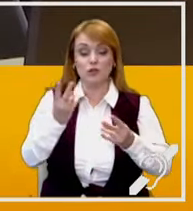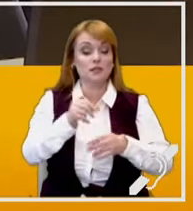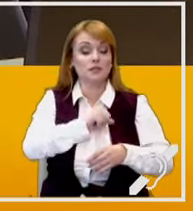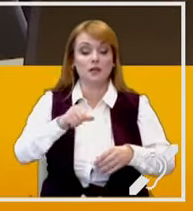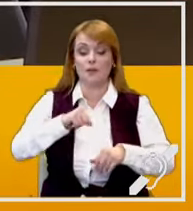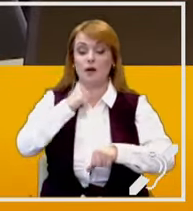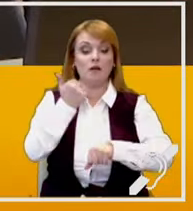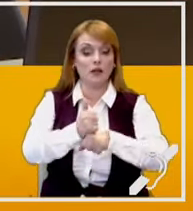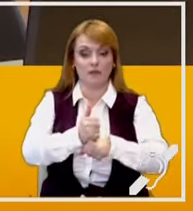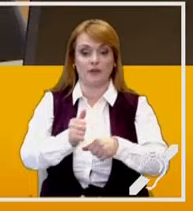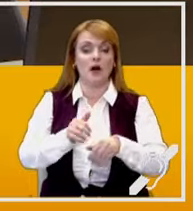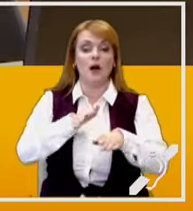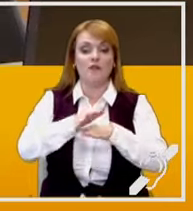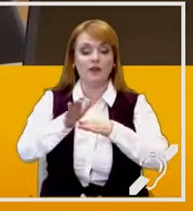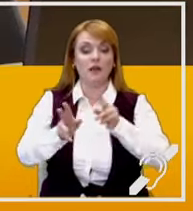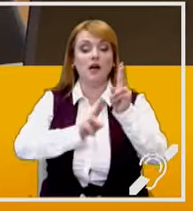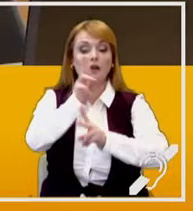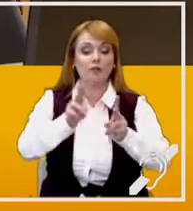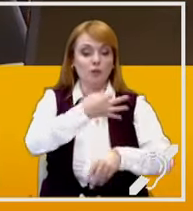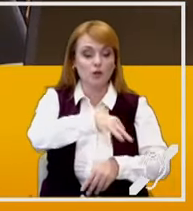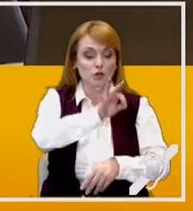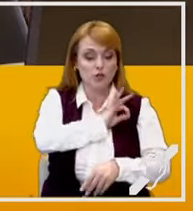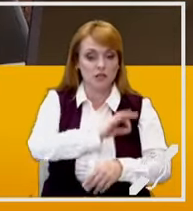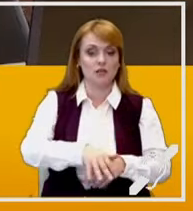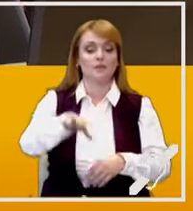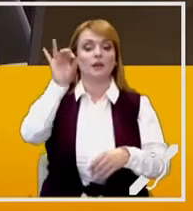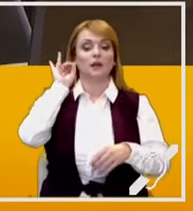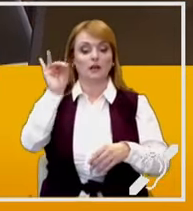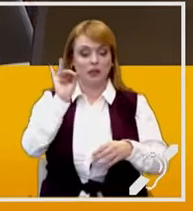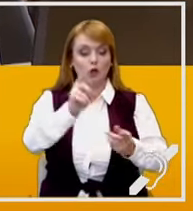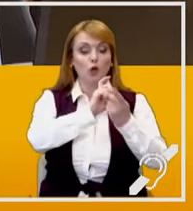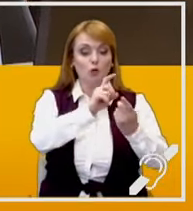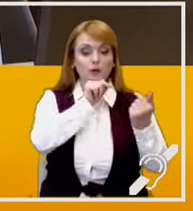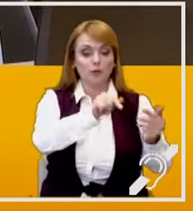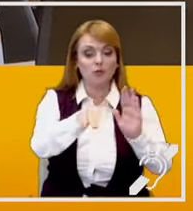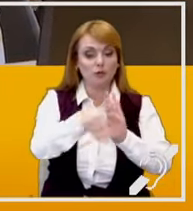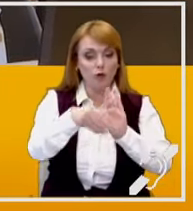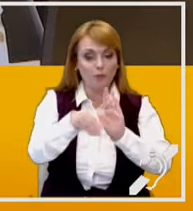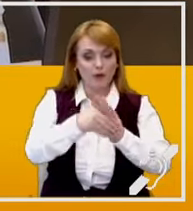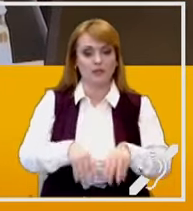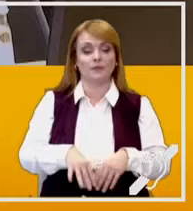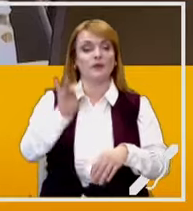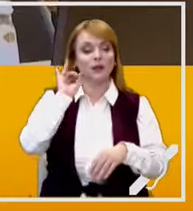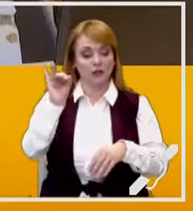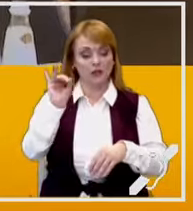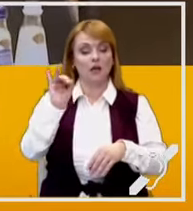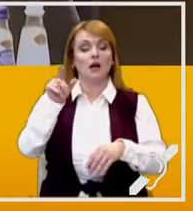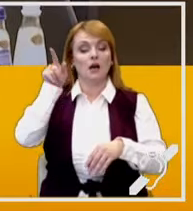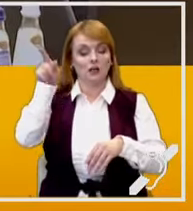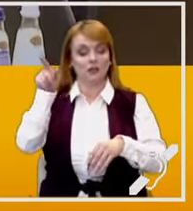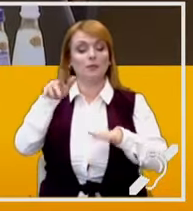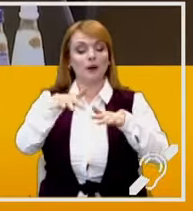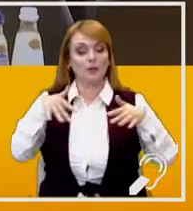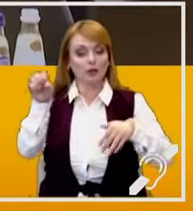justiției și lupta împotriva corupției, a mai declarat Nicu Popescu. Între timp și Bruxelles are de întreprins